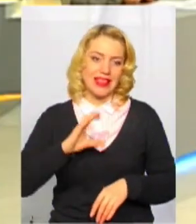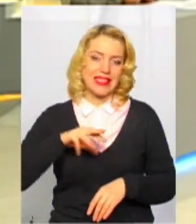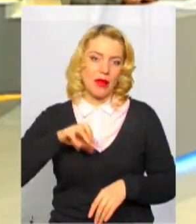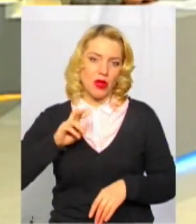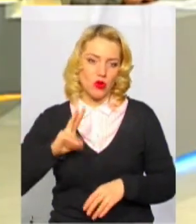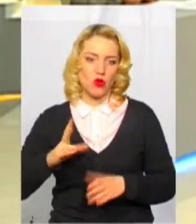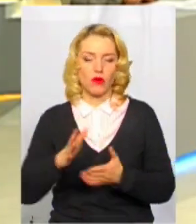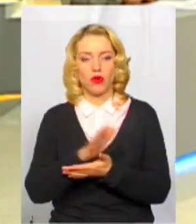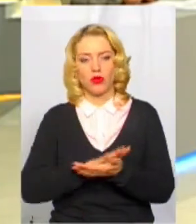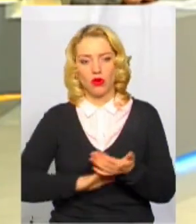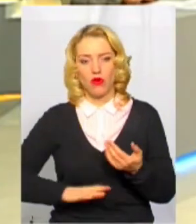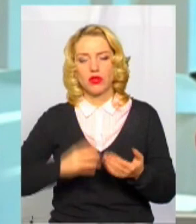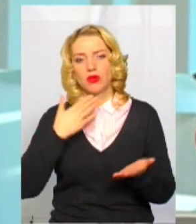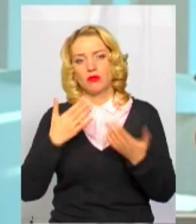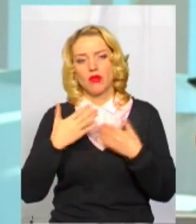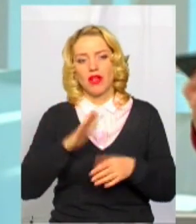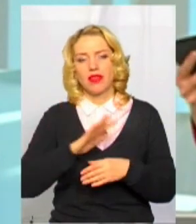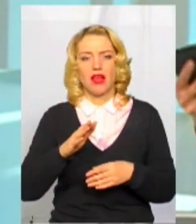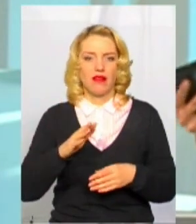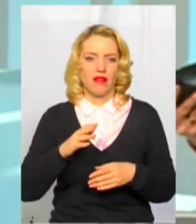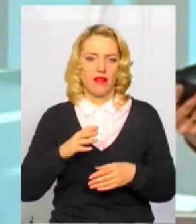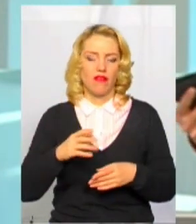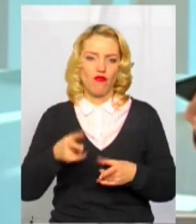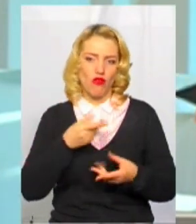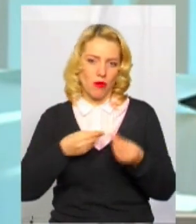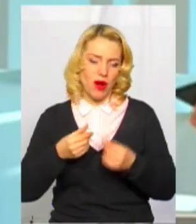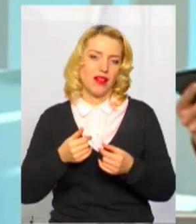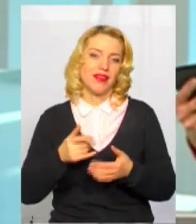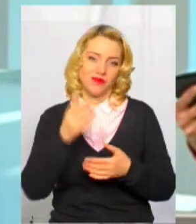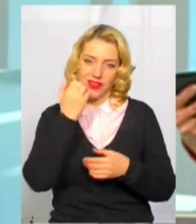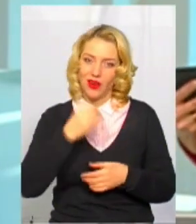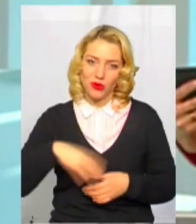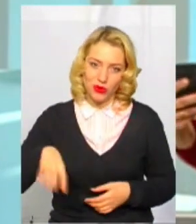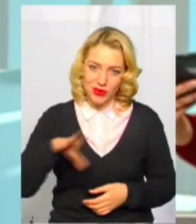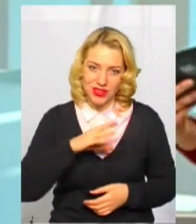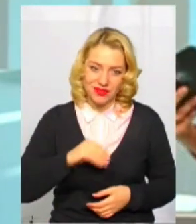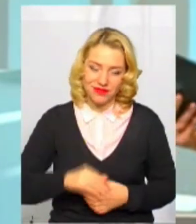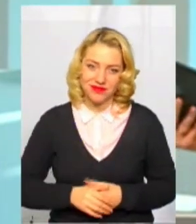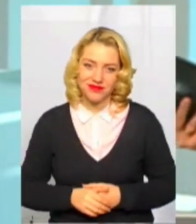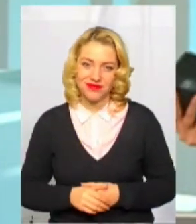продовжимо у мережі спілкування неформальне. Всім дякую. Спасибі.